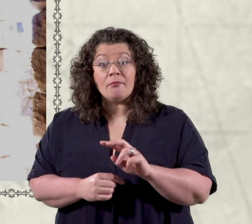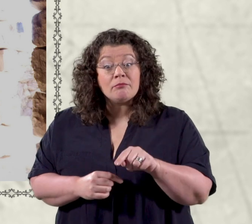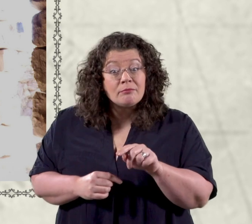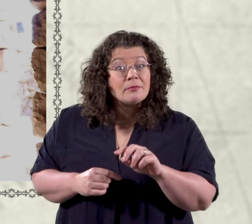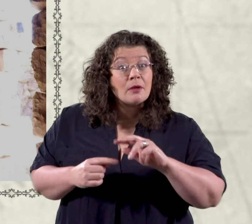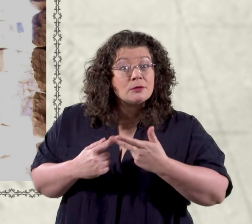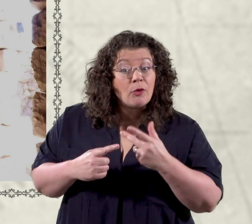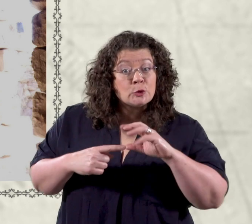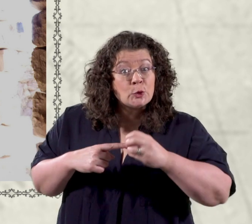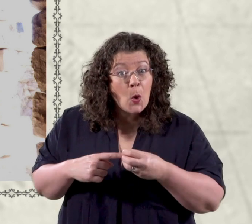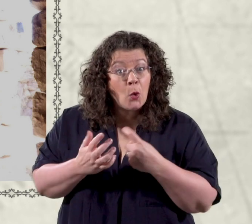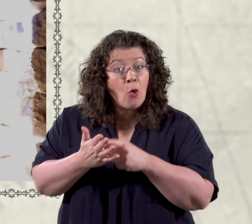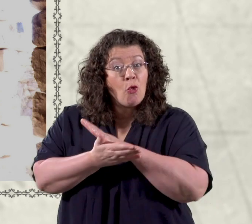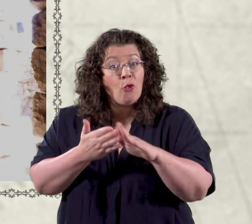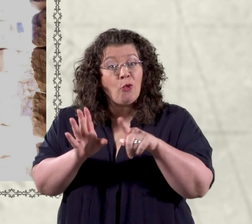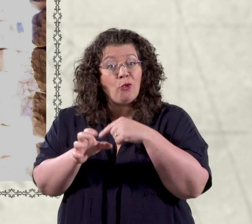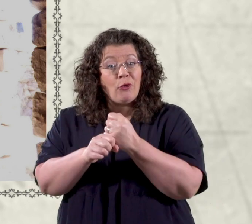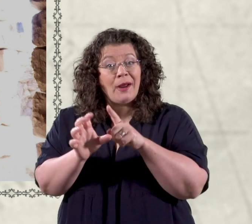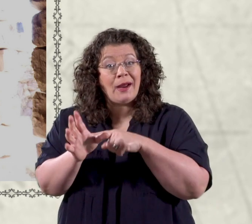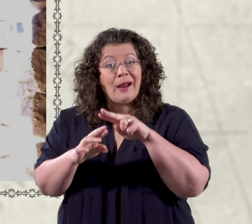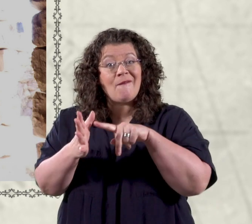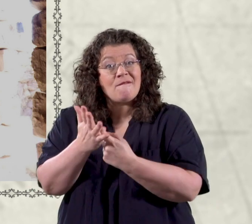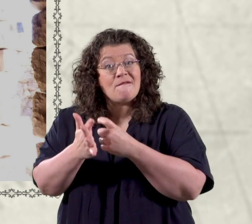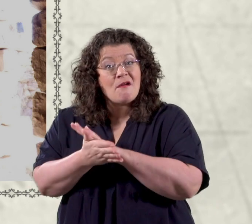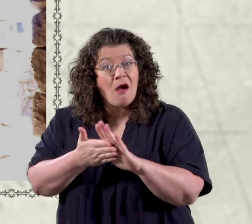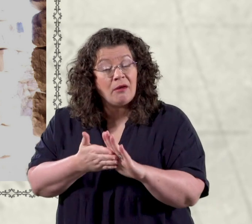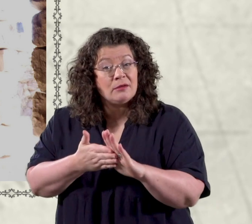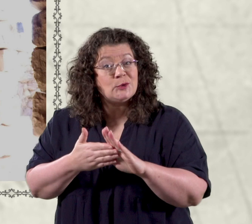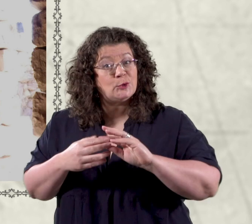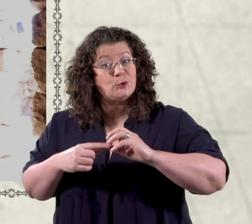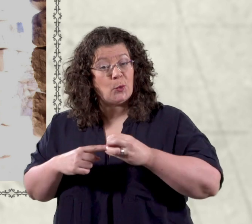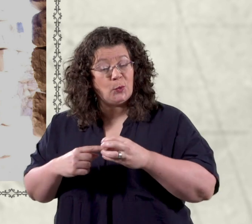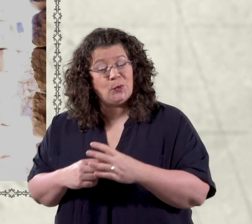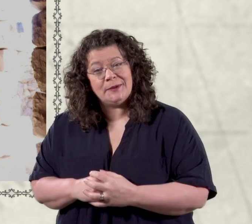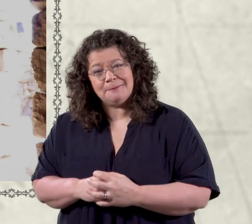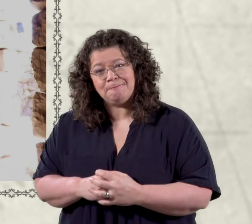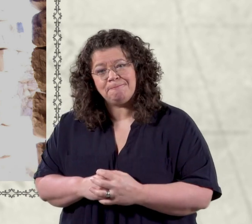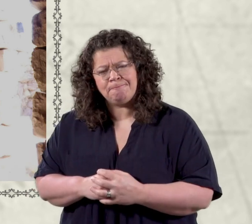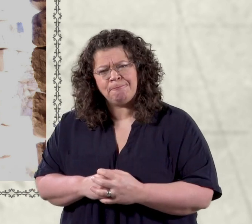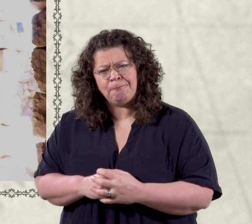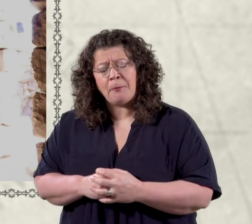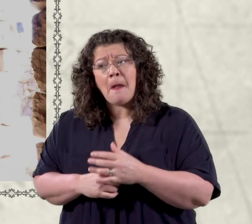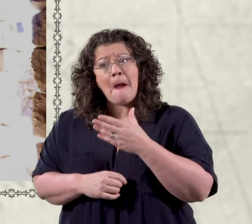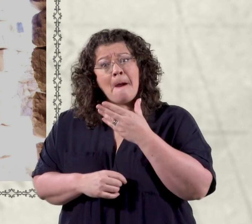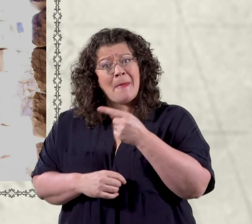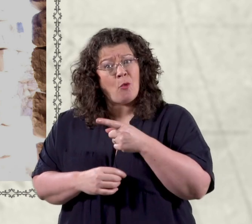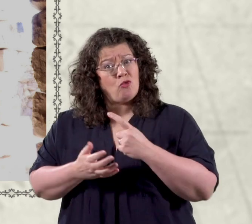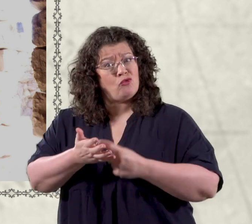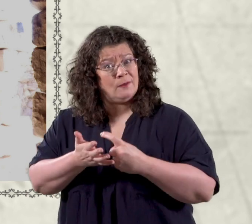Nawr te, dyma i chi garreg rhygyfarch. Da chi'n gweld, yn y